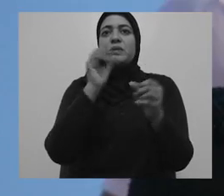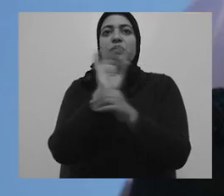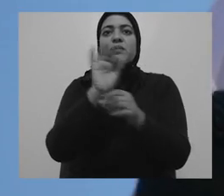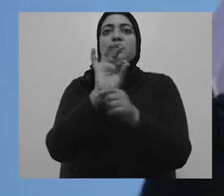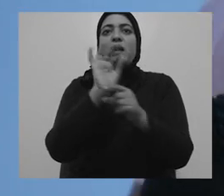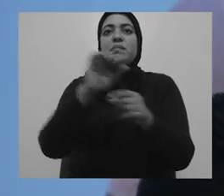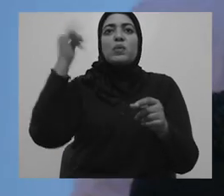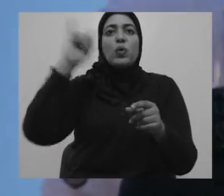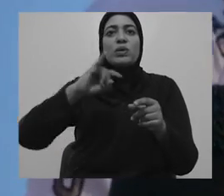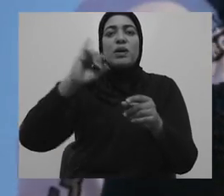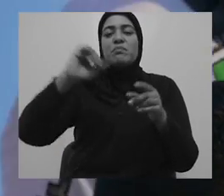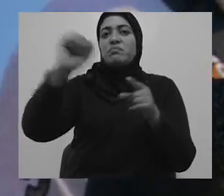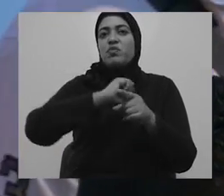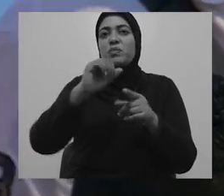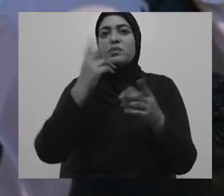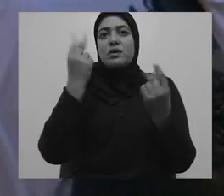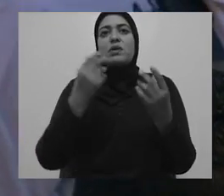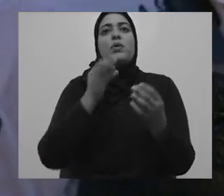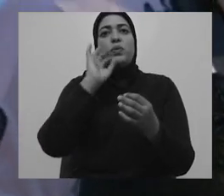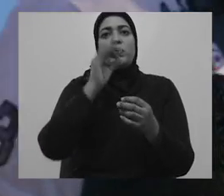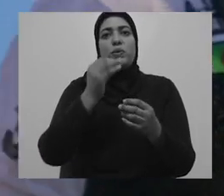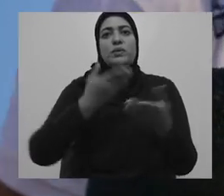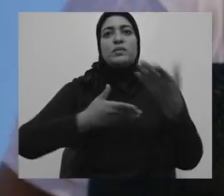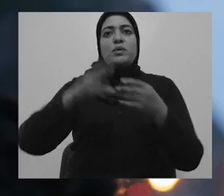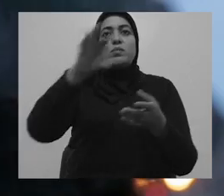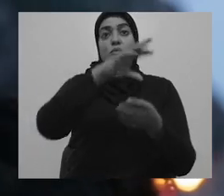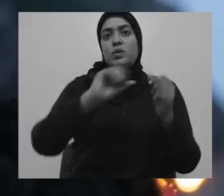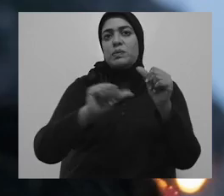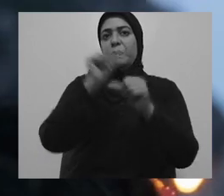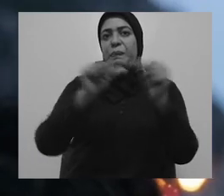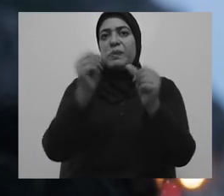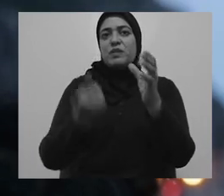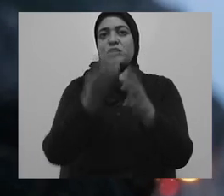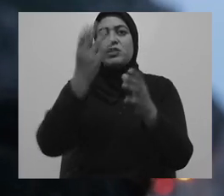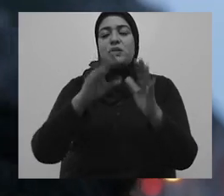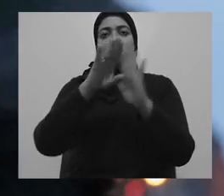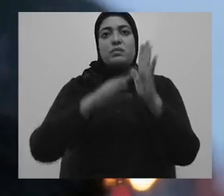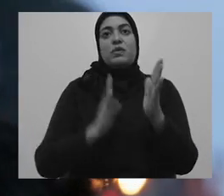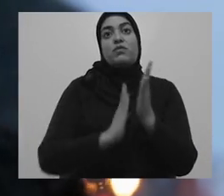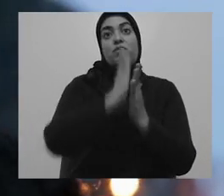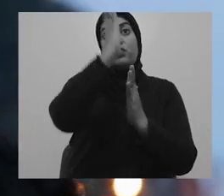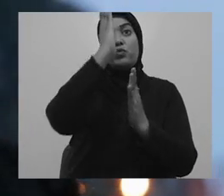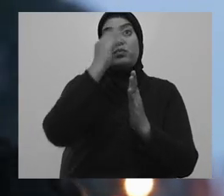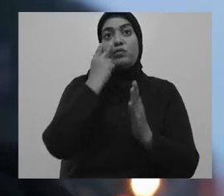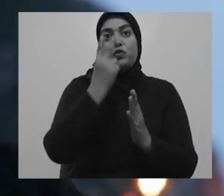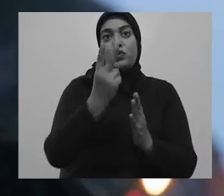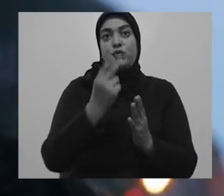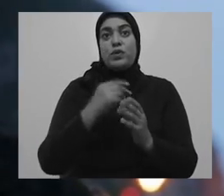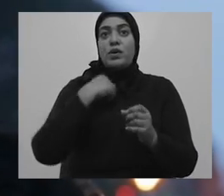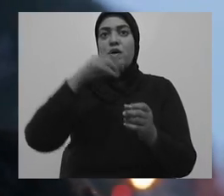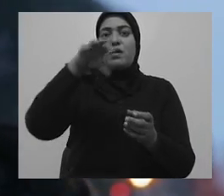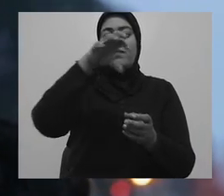commencé, la mise en œuvre des enquêtes à travers une réunion de coordination pour renforcer les capacités